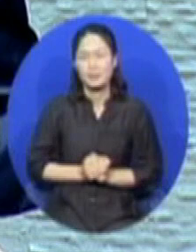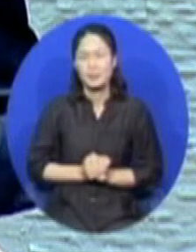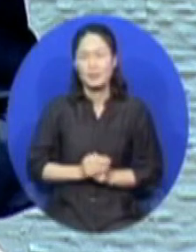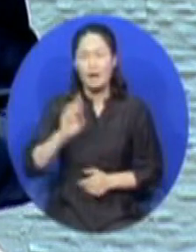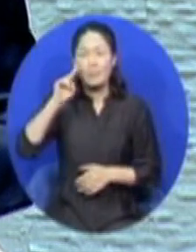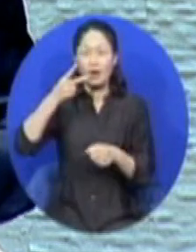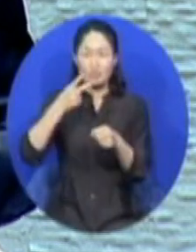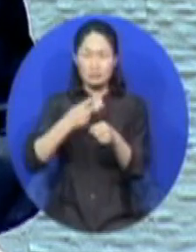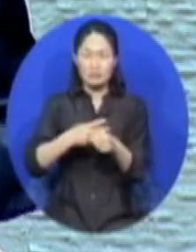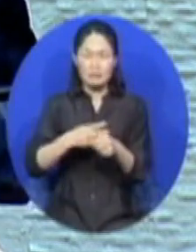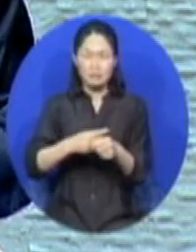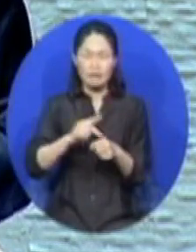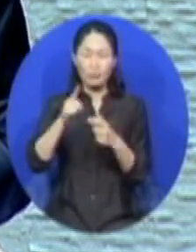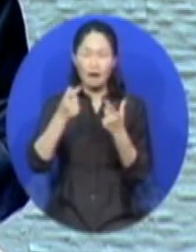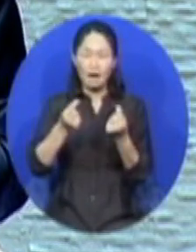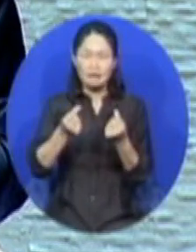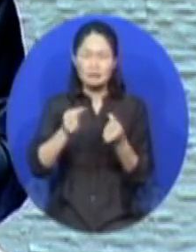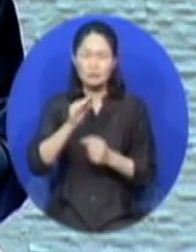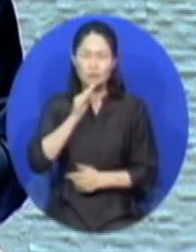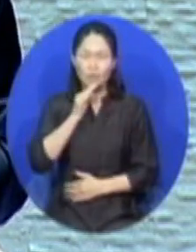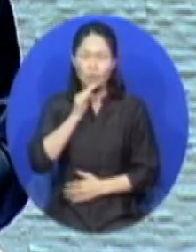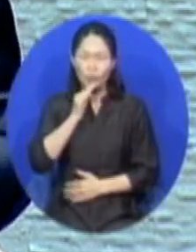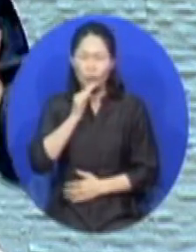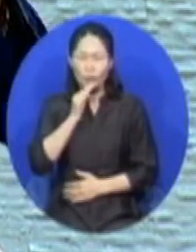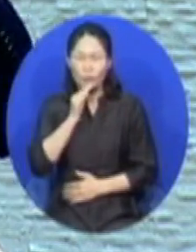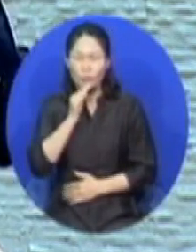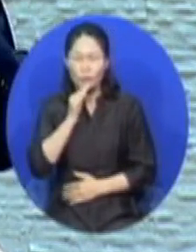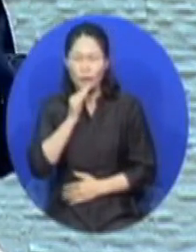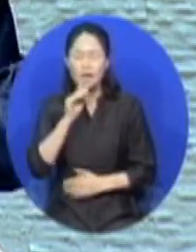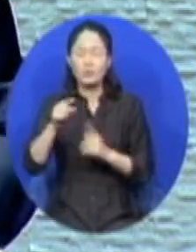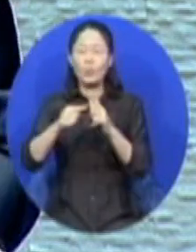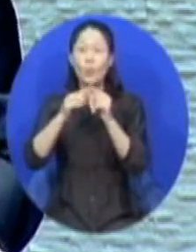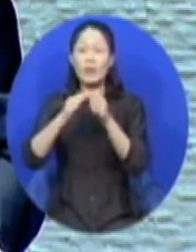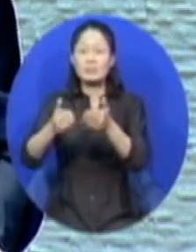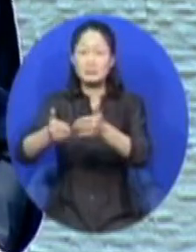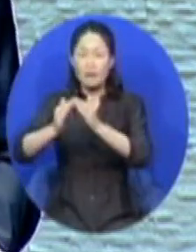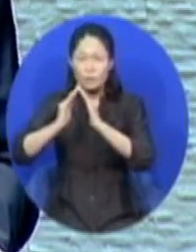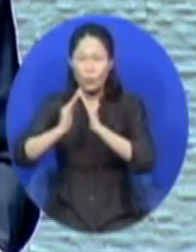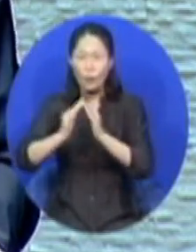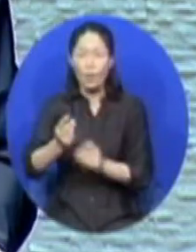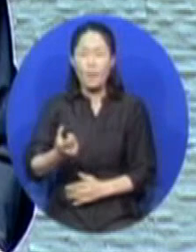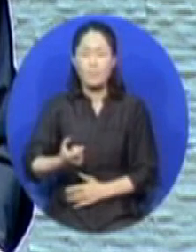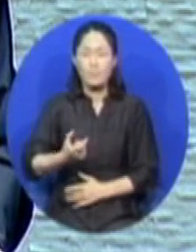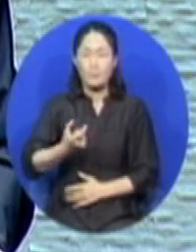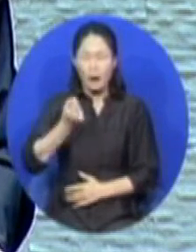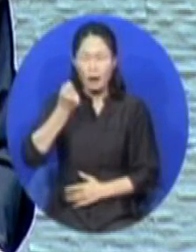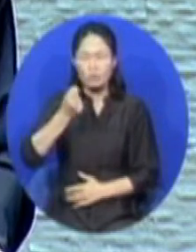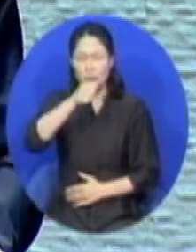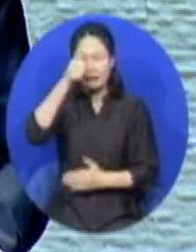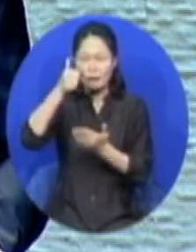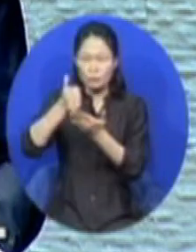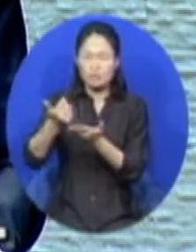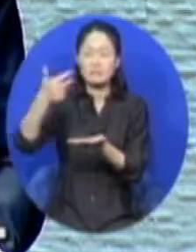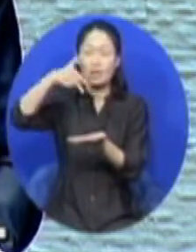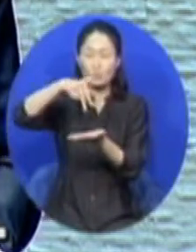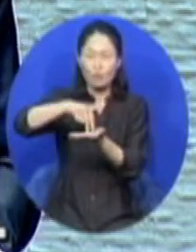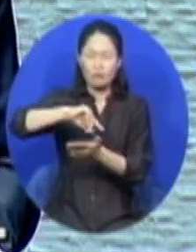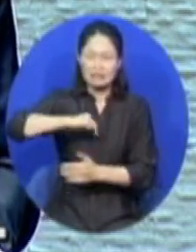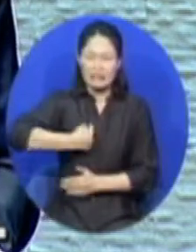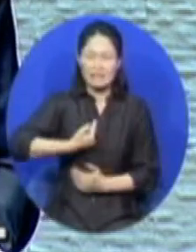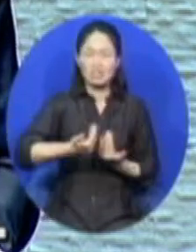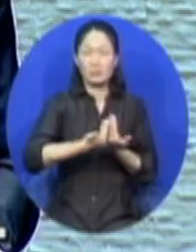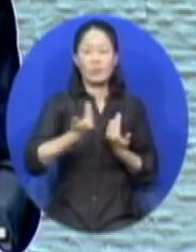사도 바울이 이렇게 무모할 정도로 동의를 세우고 그리고는 바로 장로를 세우고 그리곤 자기네 떠나